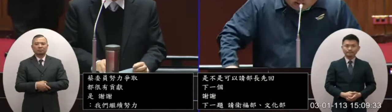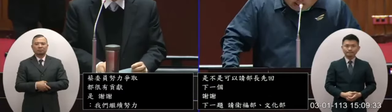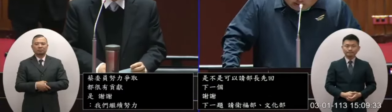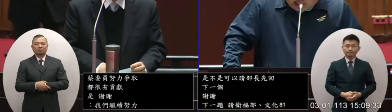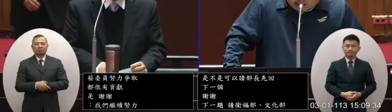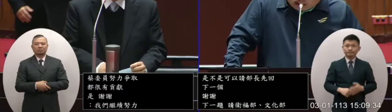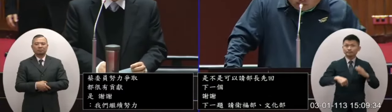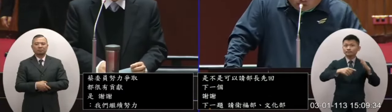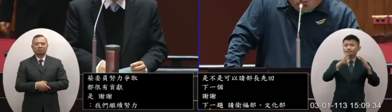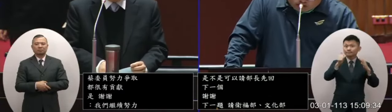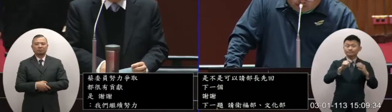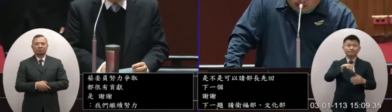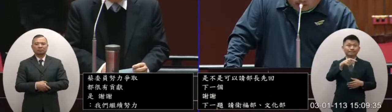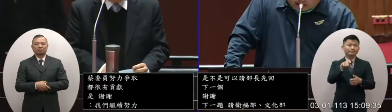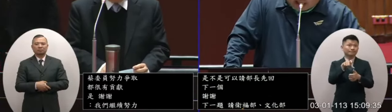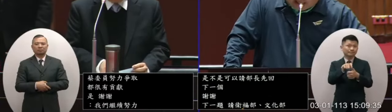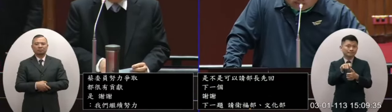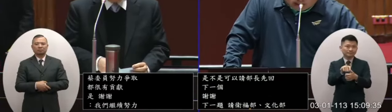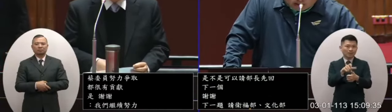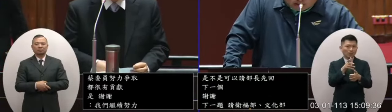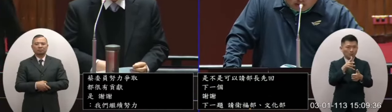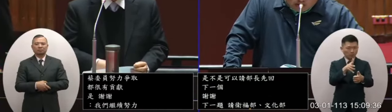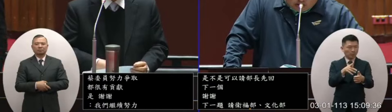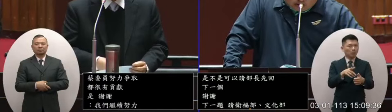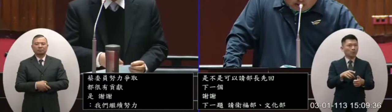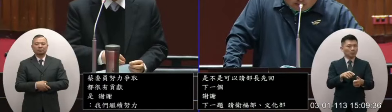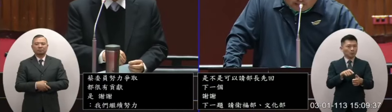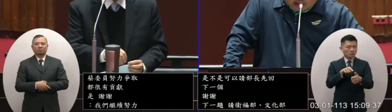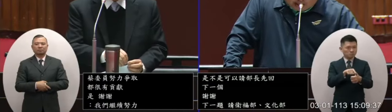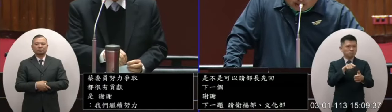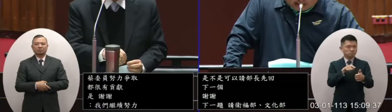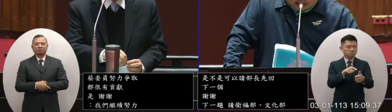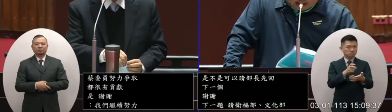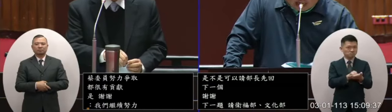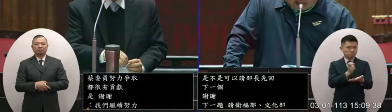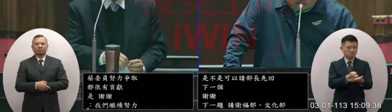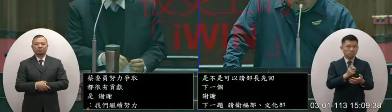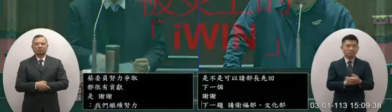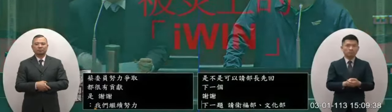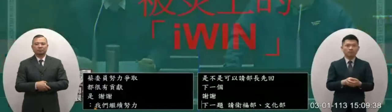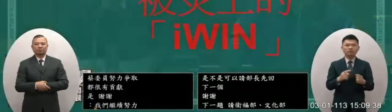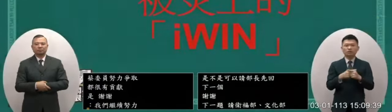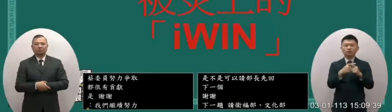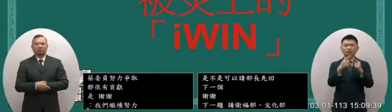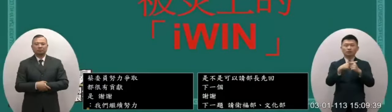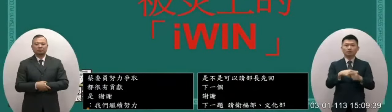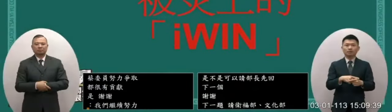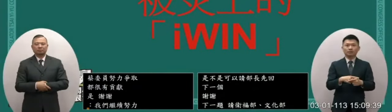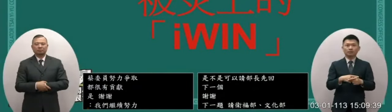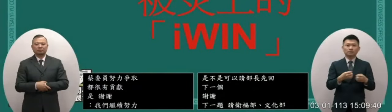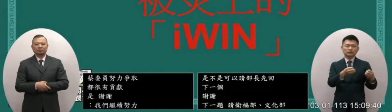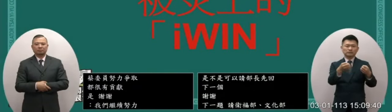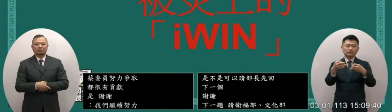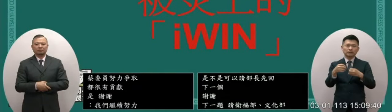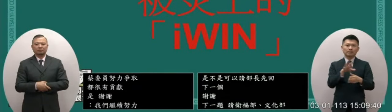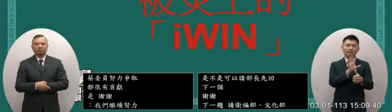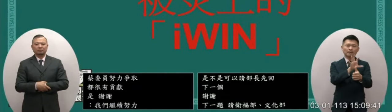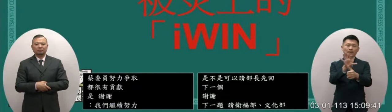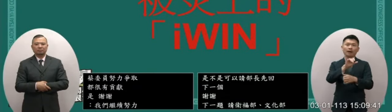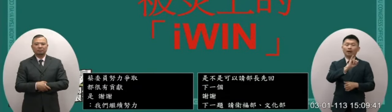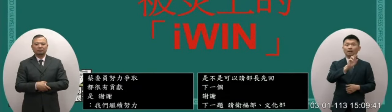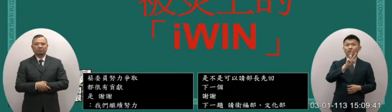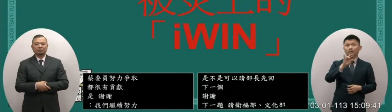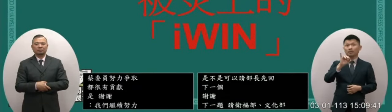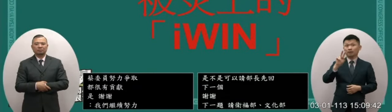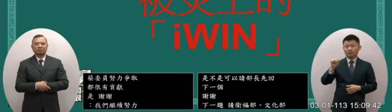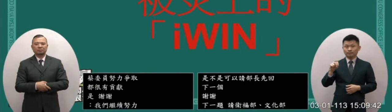院长，下一个题目哈，这必搞得太黑了哈。就被延上的 I win 哈，事实上这个就有点讲到，就是说